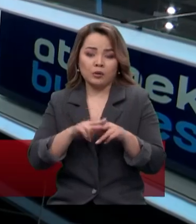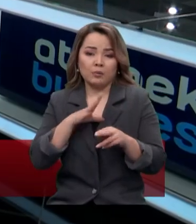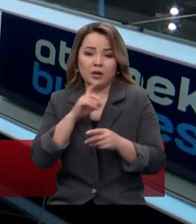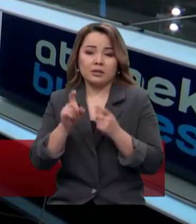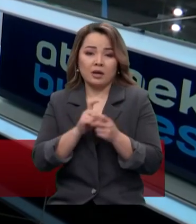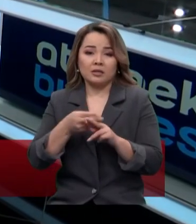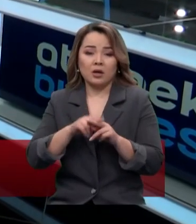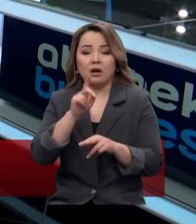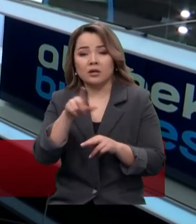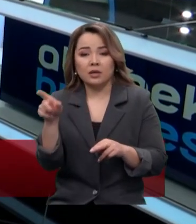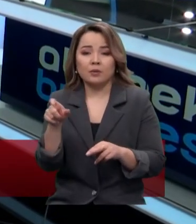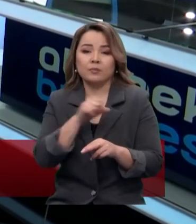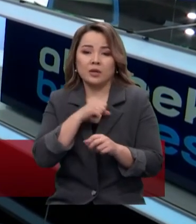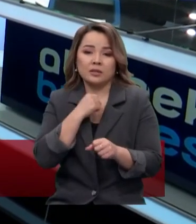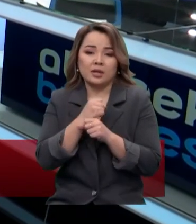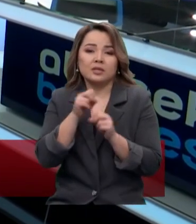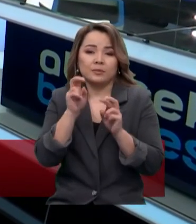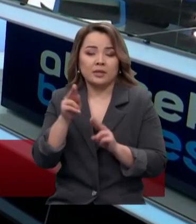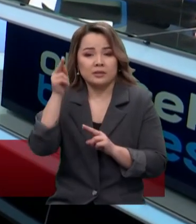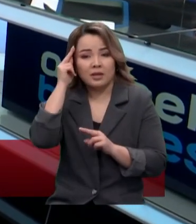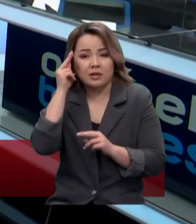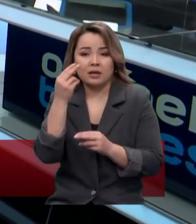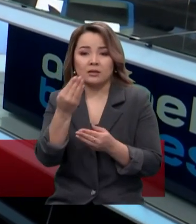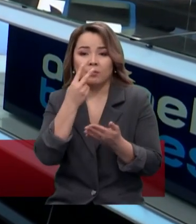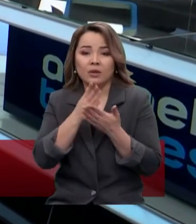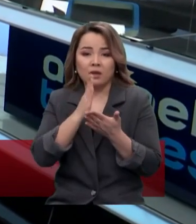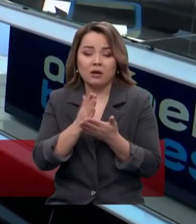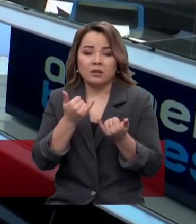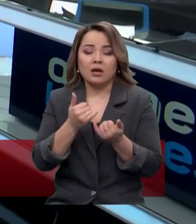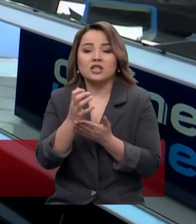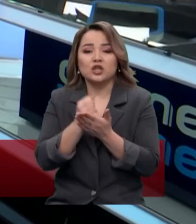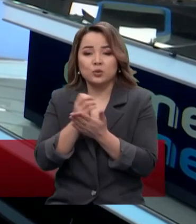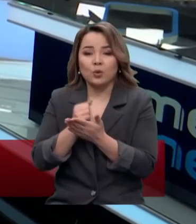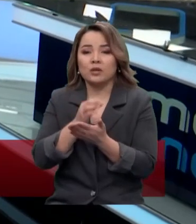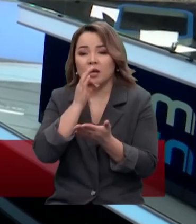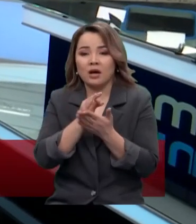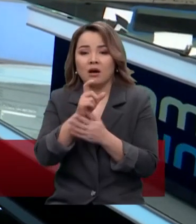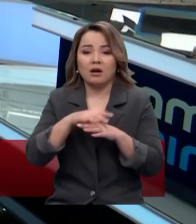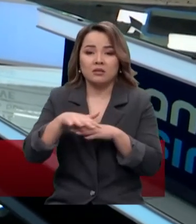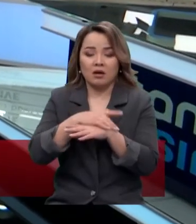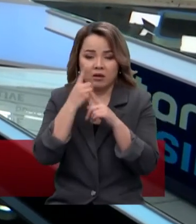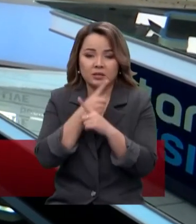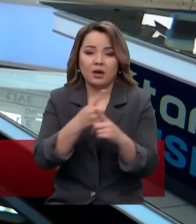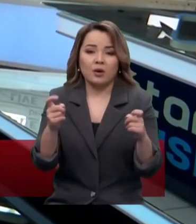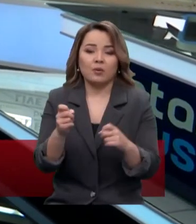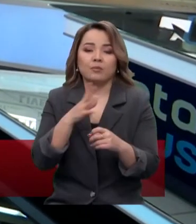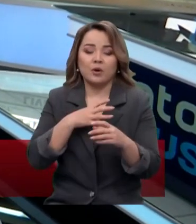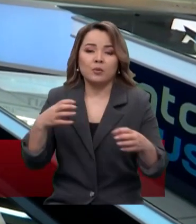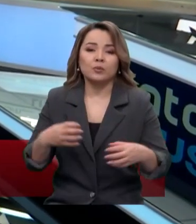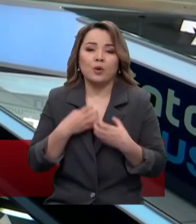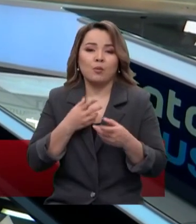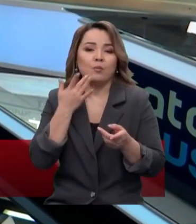ақпарат жариялағанда қандай да бір ресурстарға сүйеніп айтады. Екіншіден барынша халыққа жариялық жасау және халықтың бойын үрей